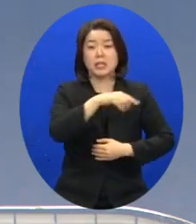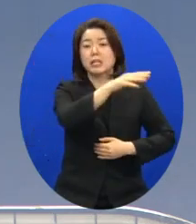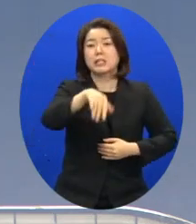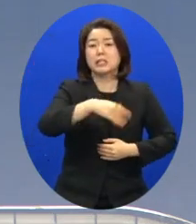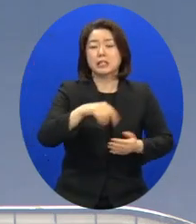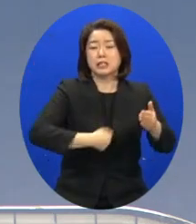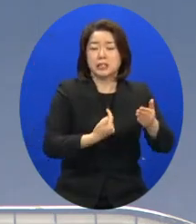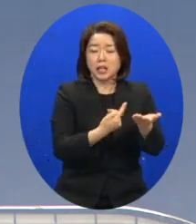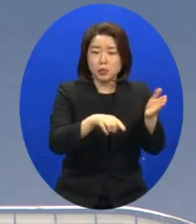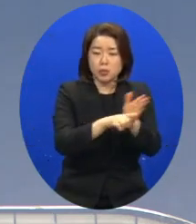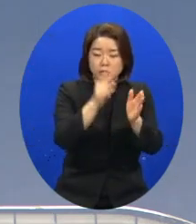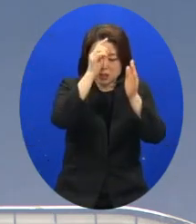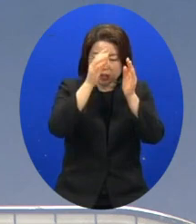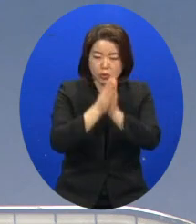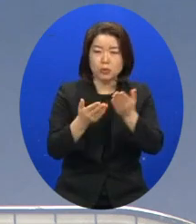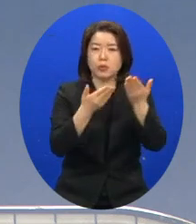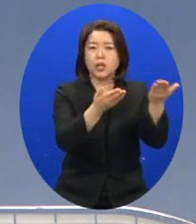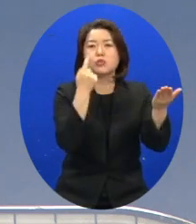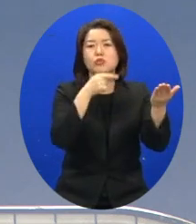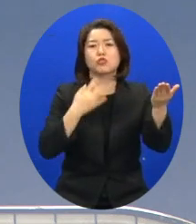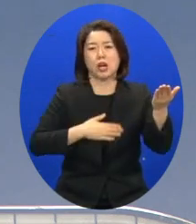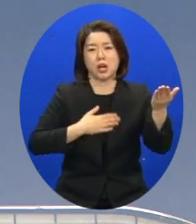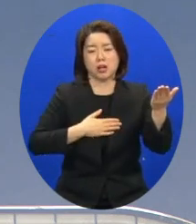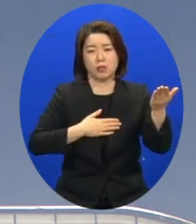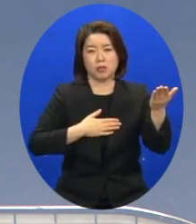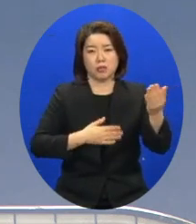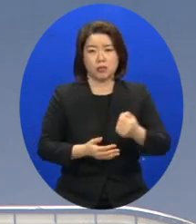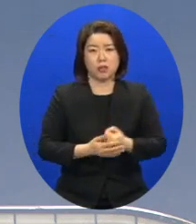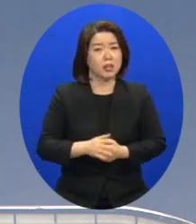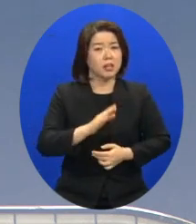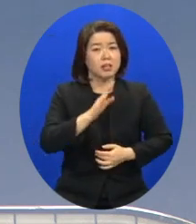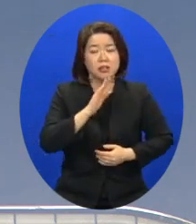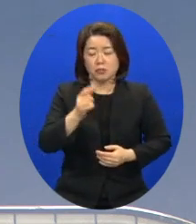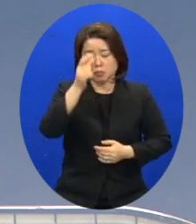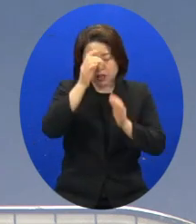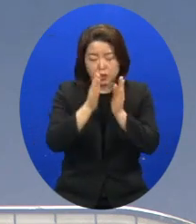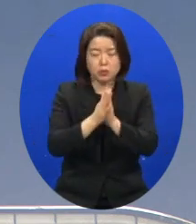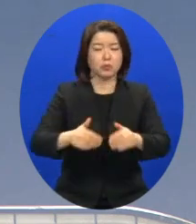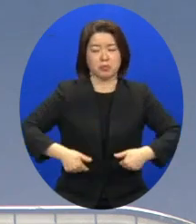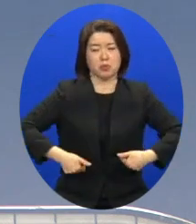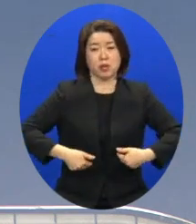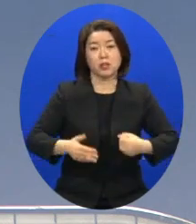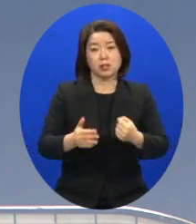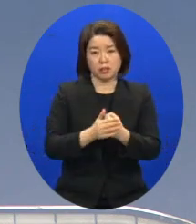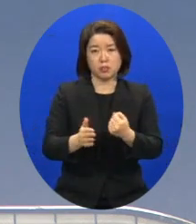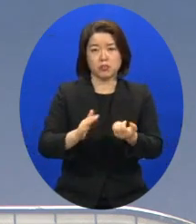기도해 주고 있는 줄 알고 있어요 정말 기도가 필요하니까